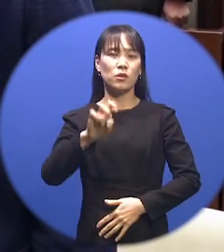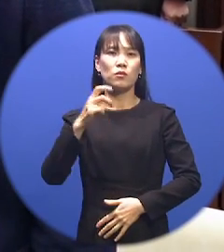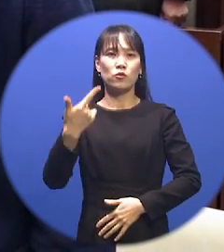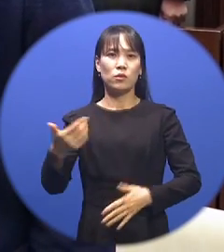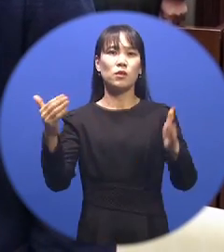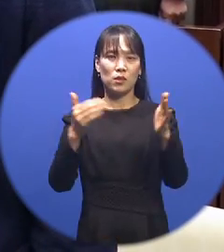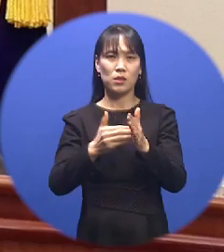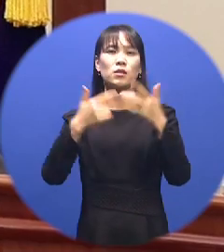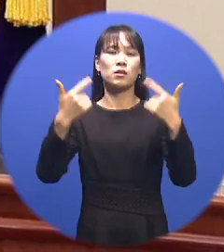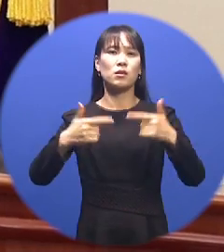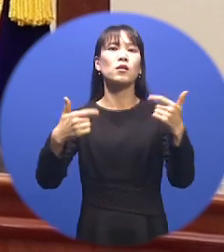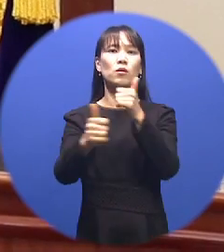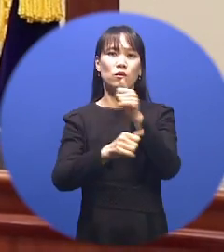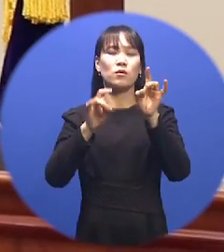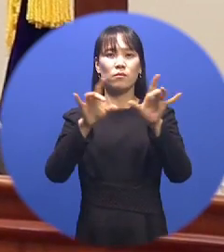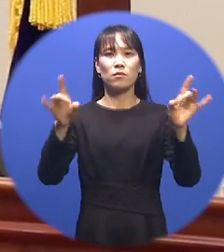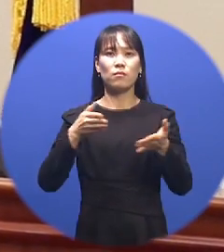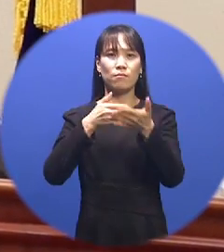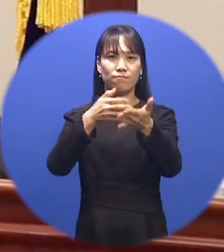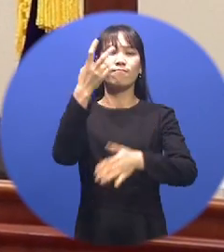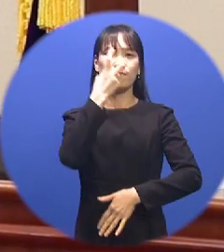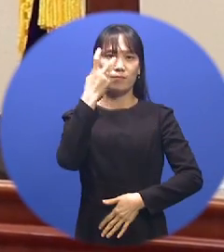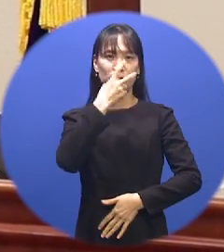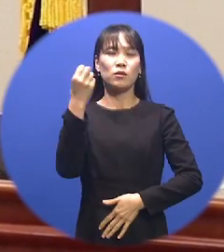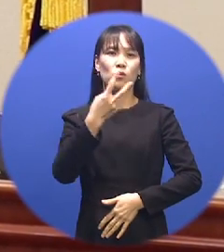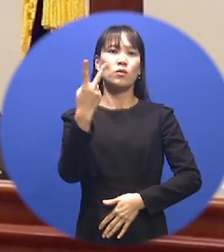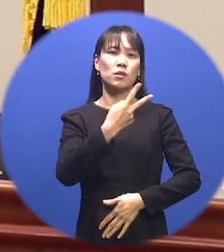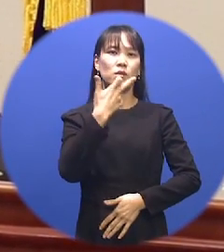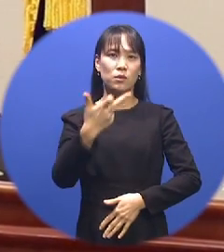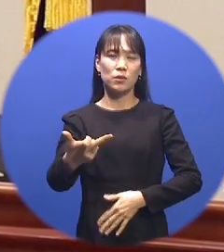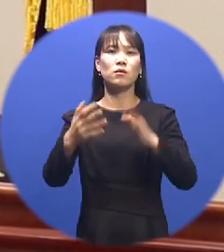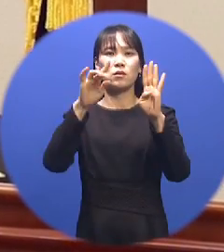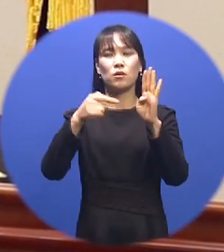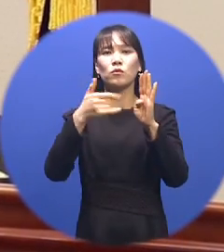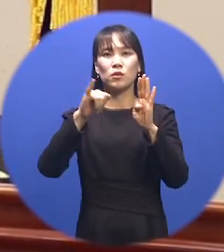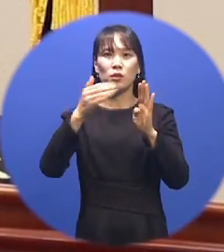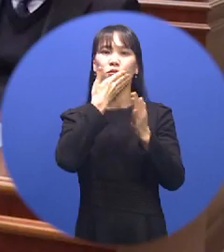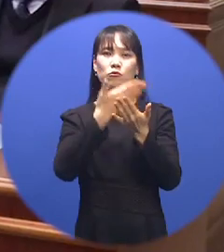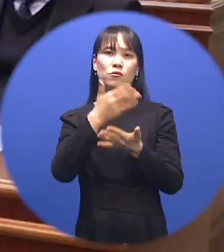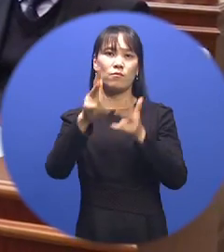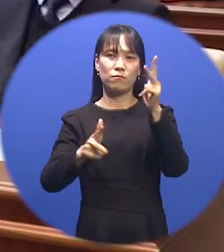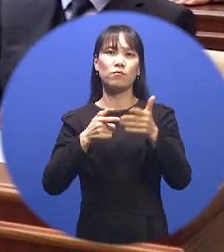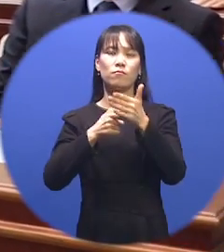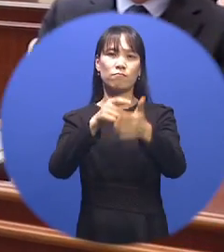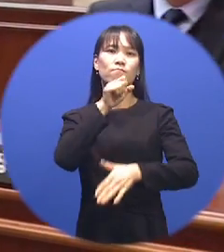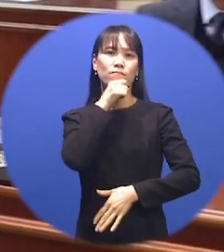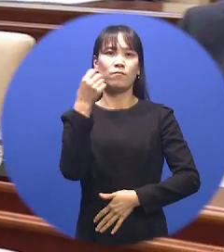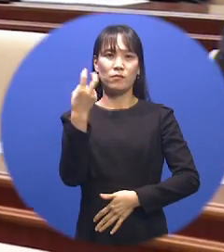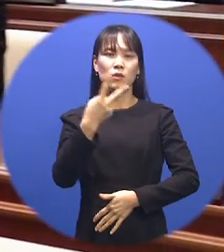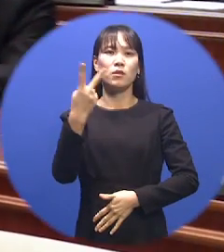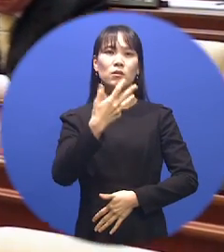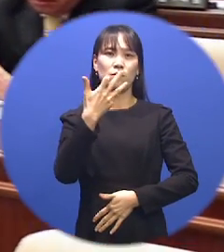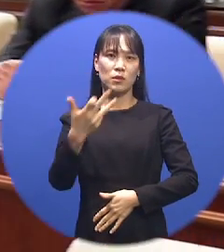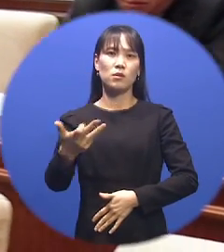21일부터 26일까지 각 상임위원회별 안건 심사와 2017년도 4.4분기 주요 업무 추진